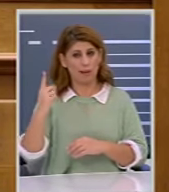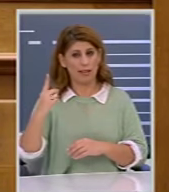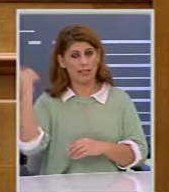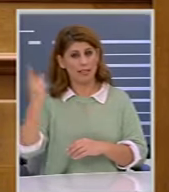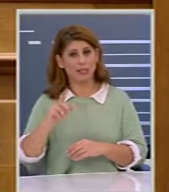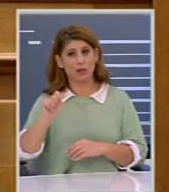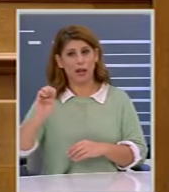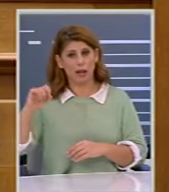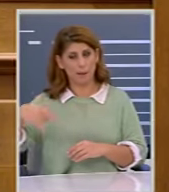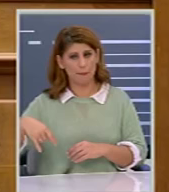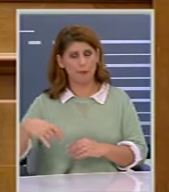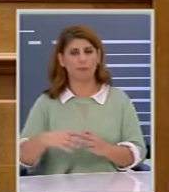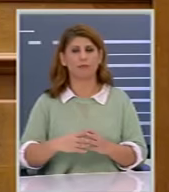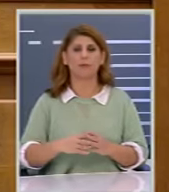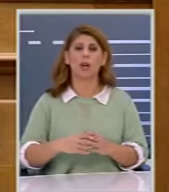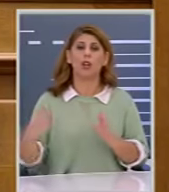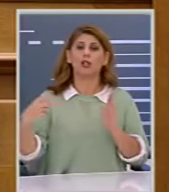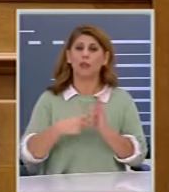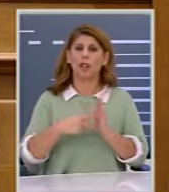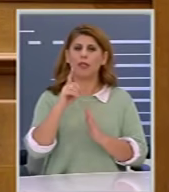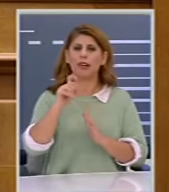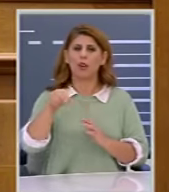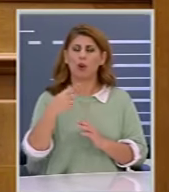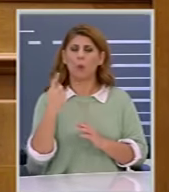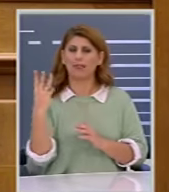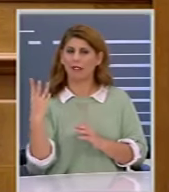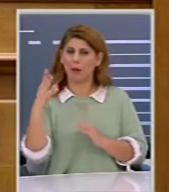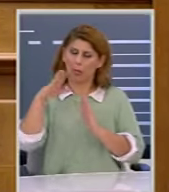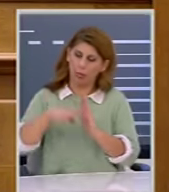ΑΕΠ. Το 2000 ήταν 10,3, έπεσε.